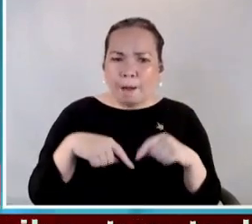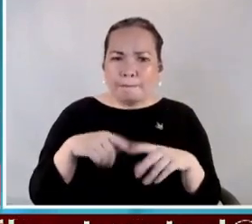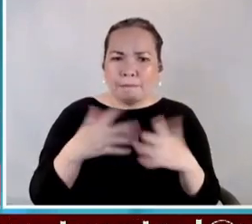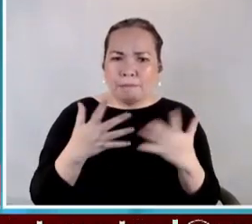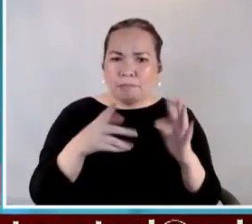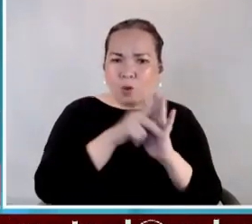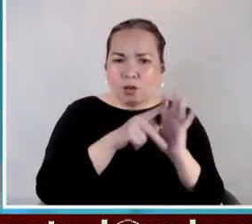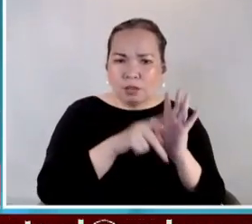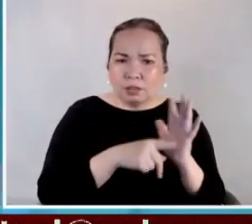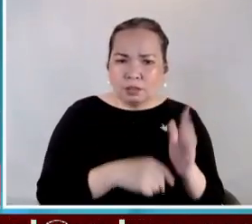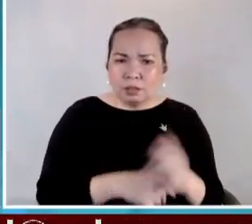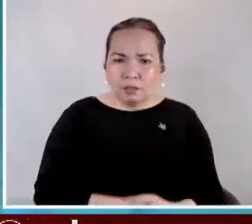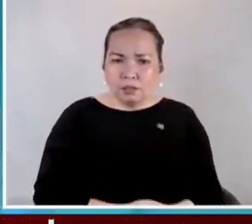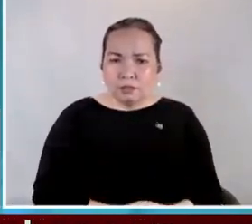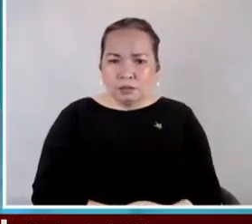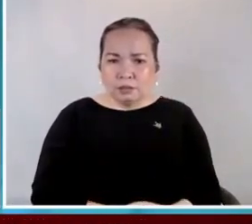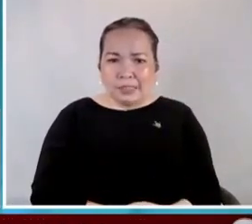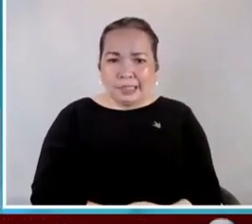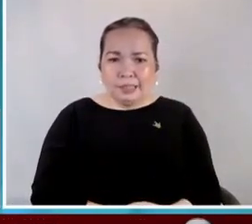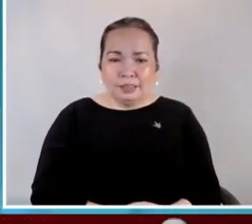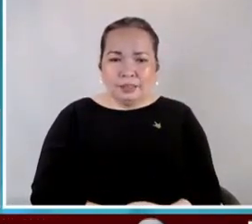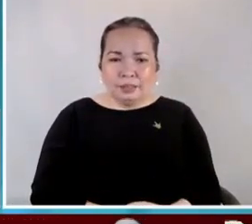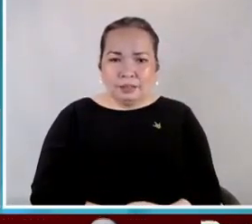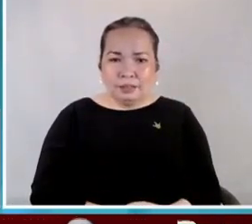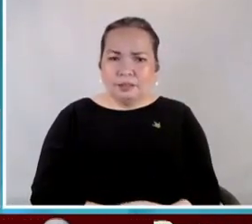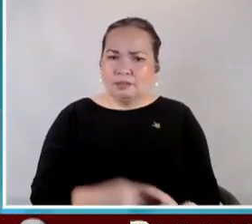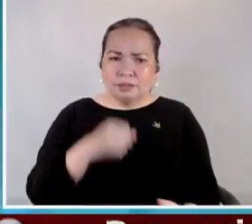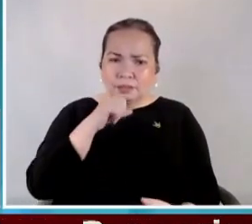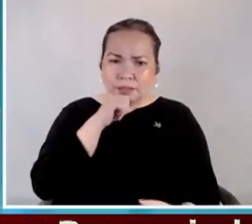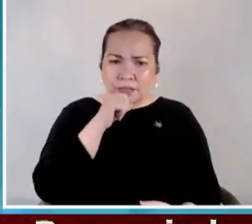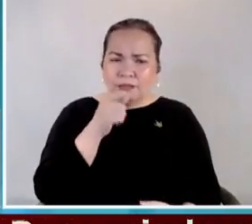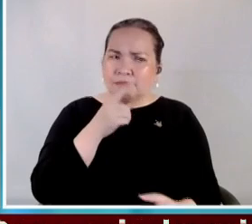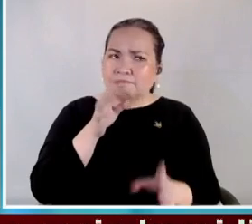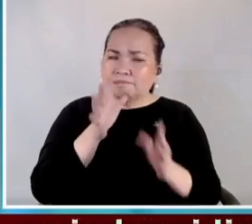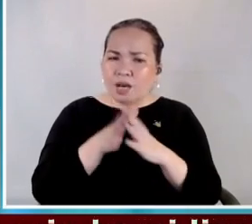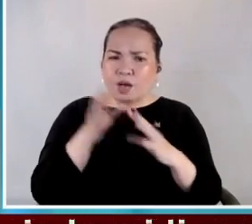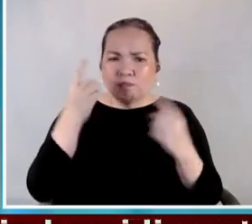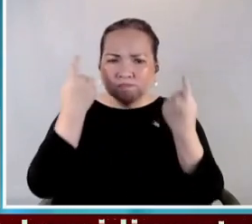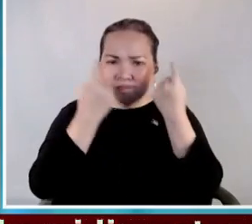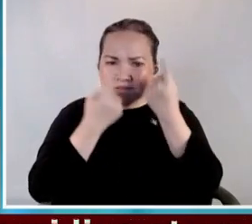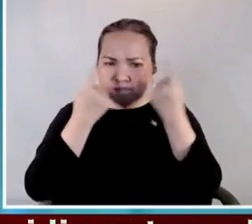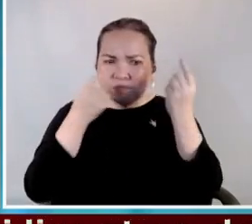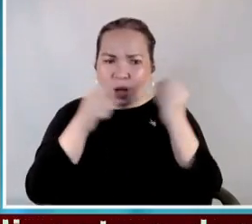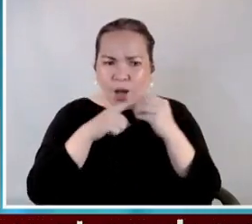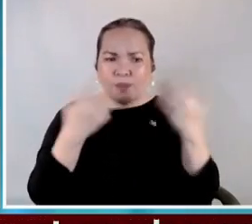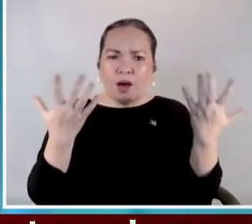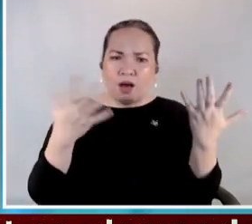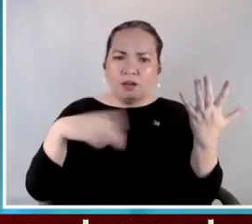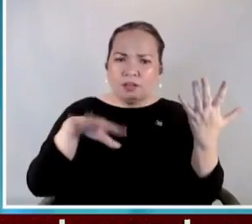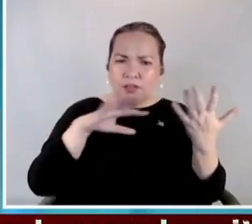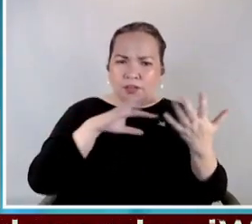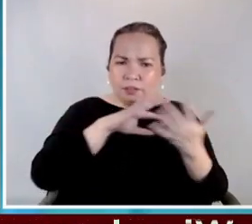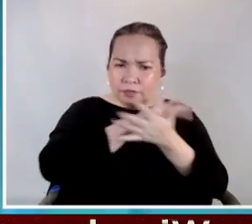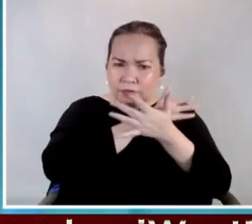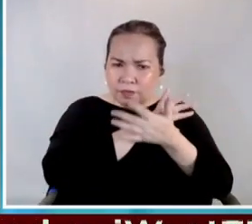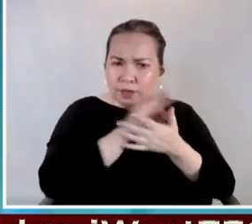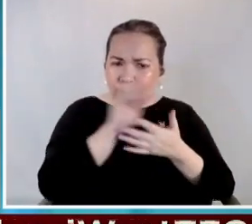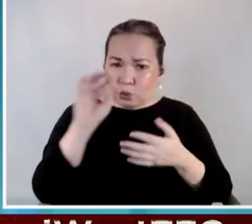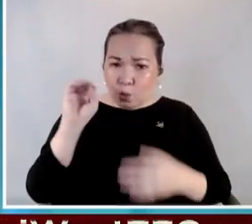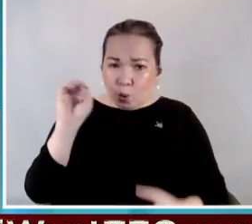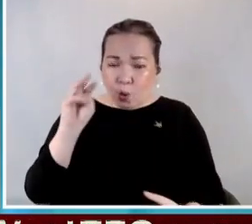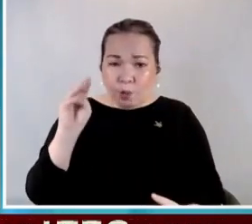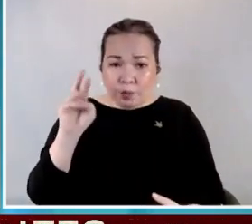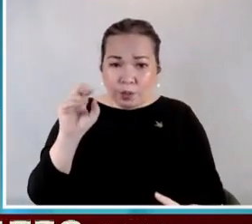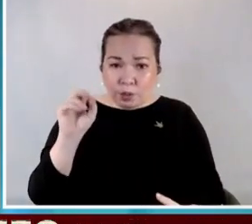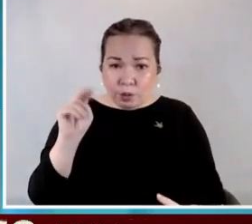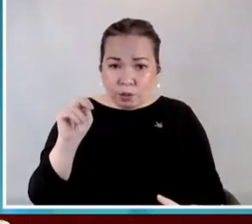until needed by the national government. We're not so concerned with the new virus, or with the new variant rather.